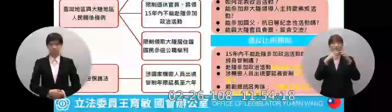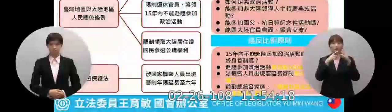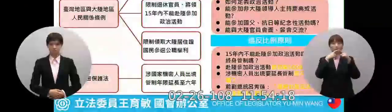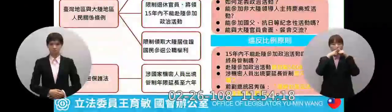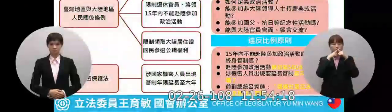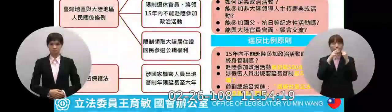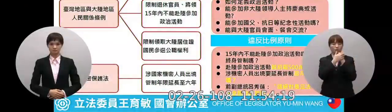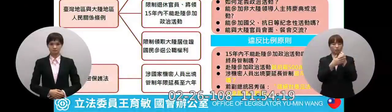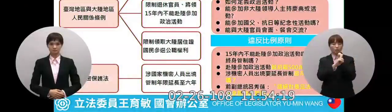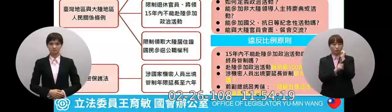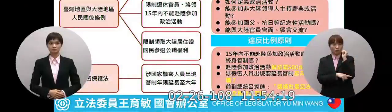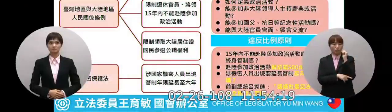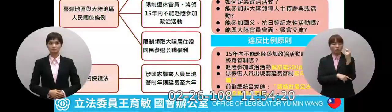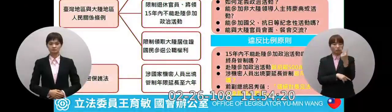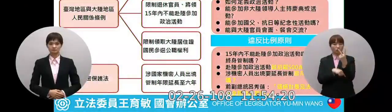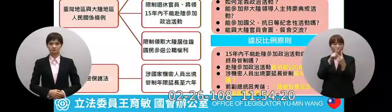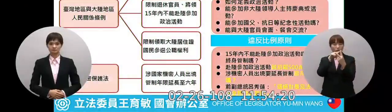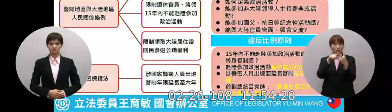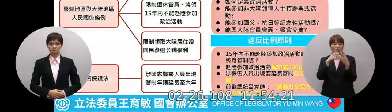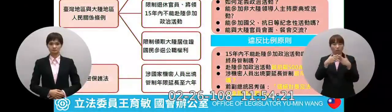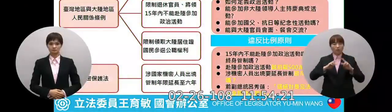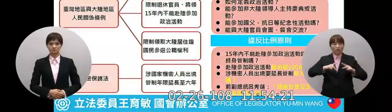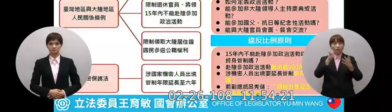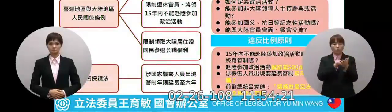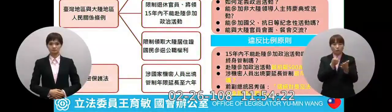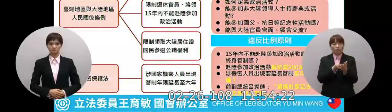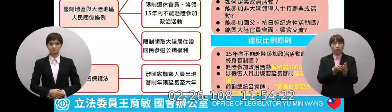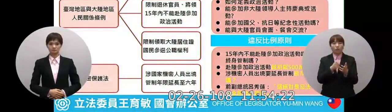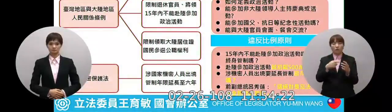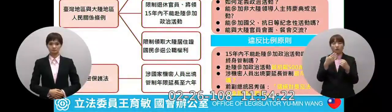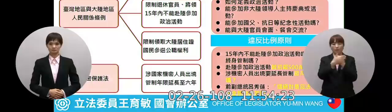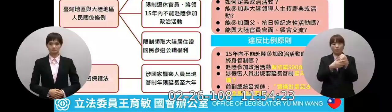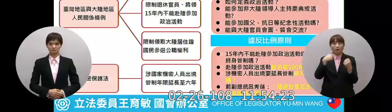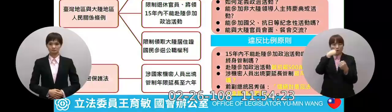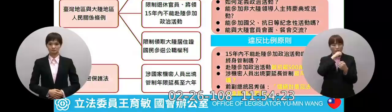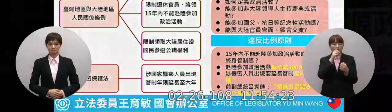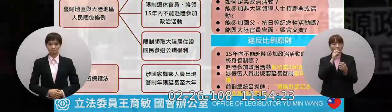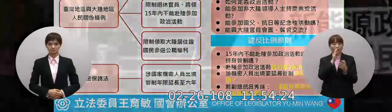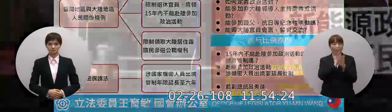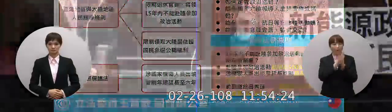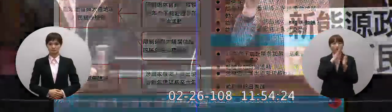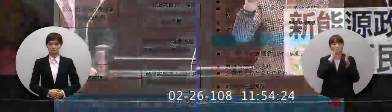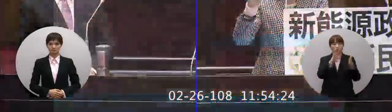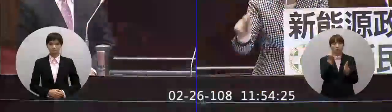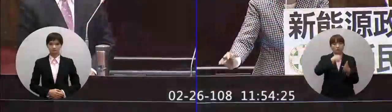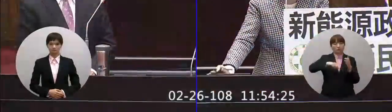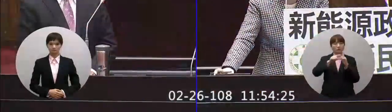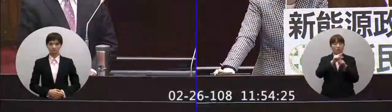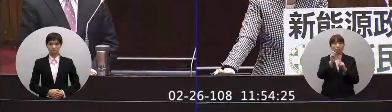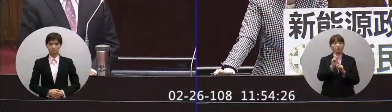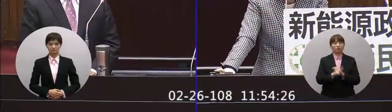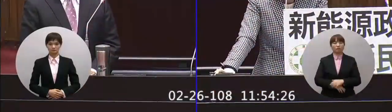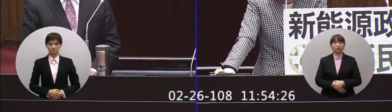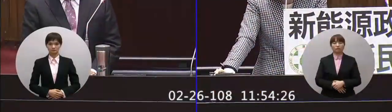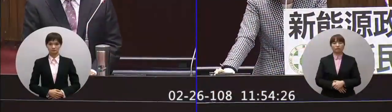护法这两个法都要修得更严格。这是保台还是为了抗中？我先问第一个直接的